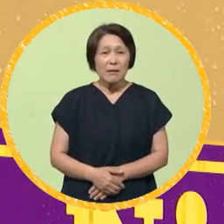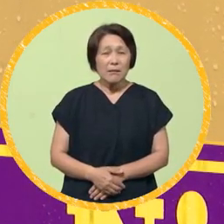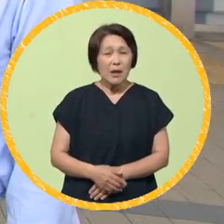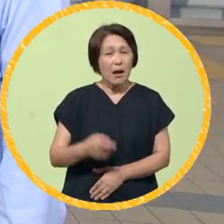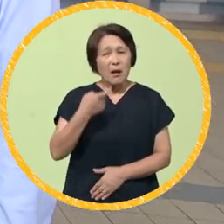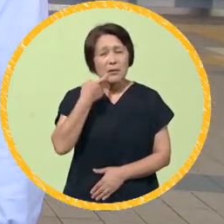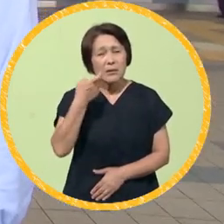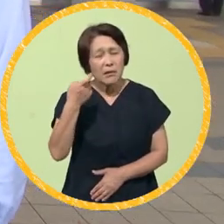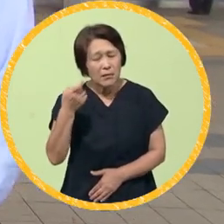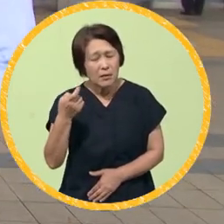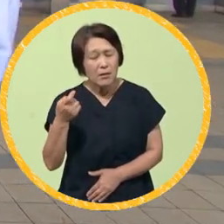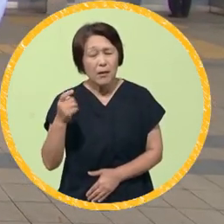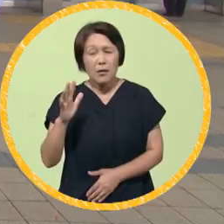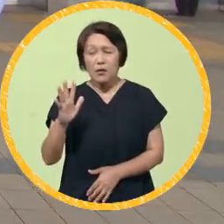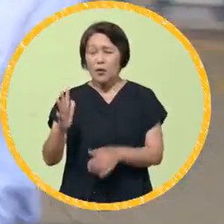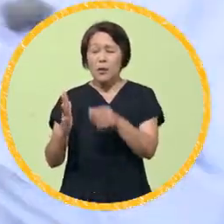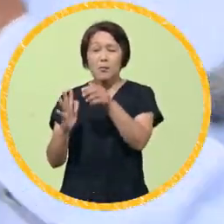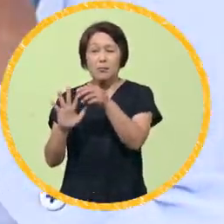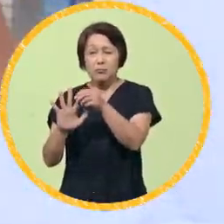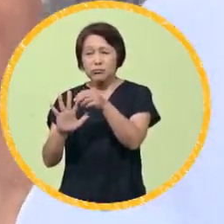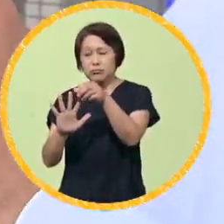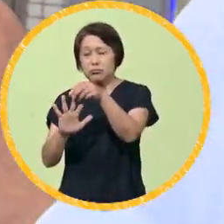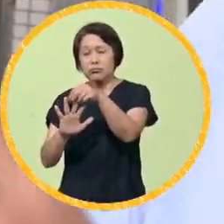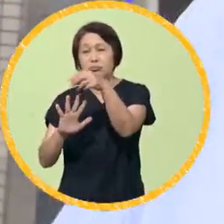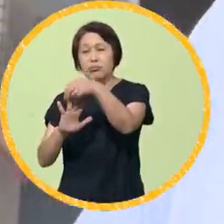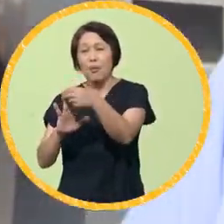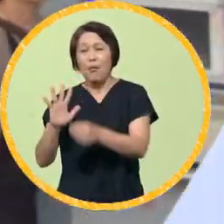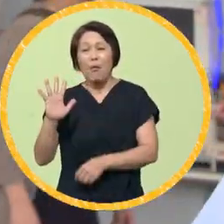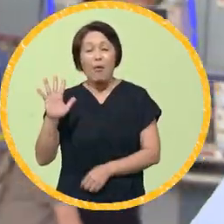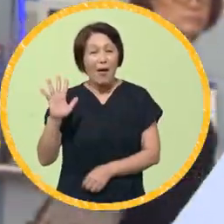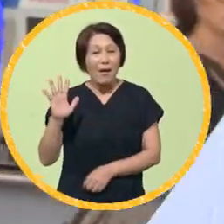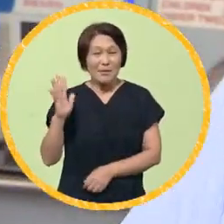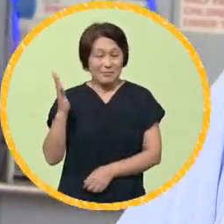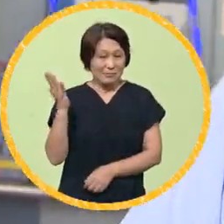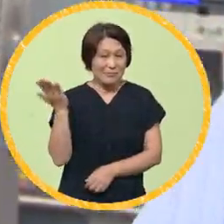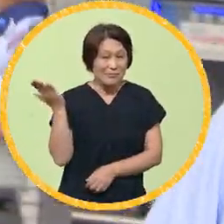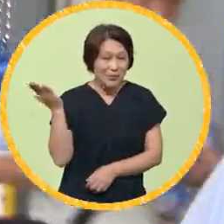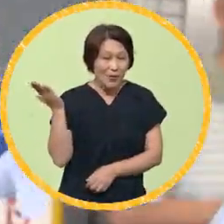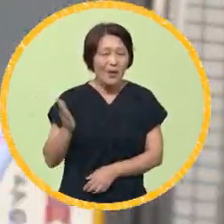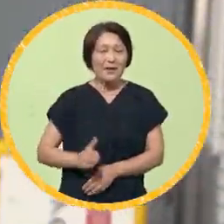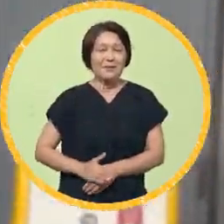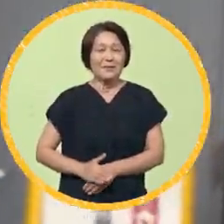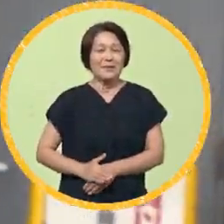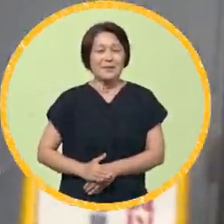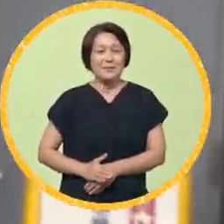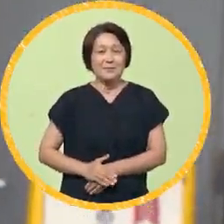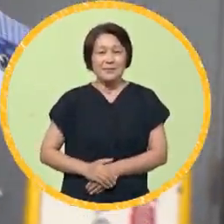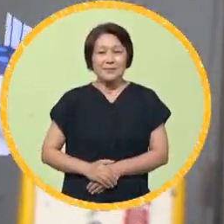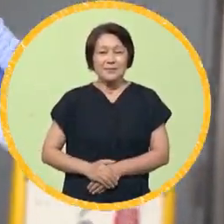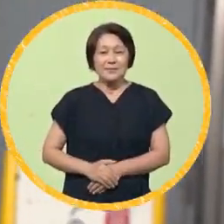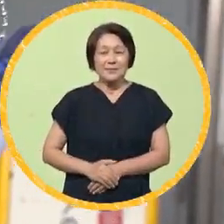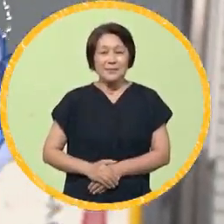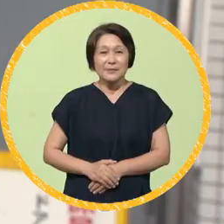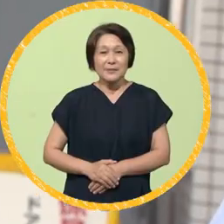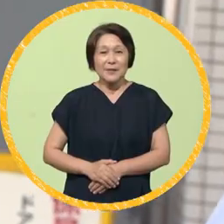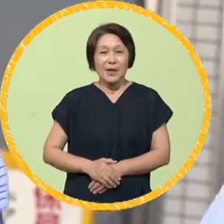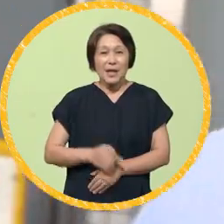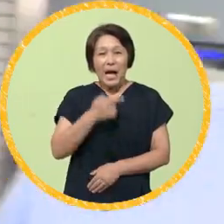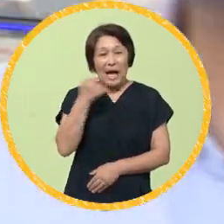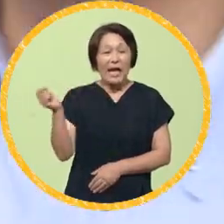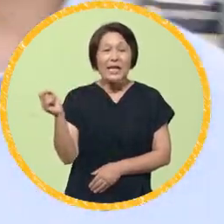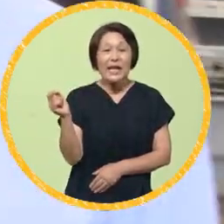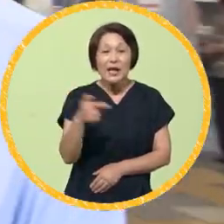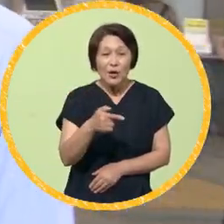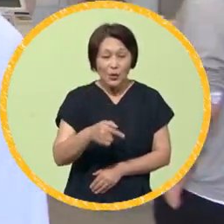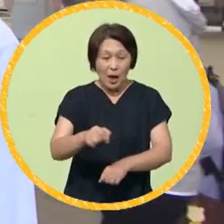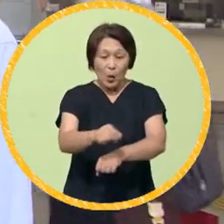ですけど、 はい、 指につけているものは、 はい、こちらですね、ちょっと指人形になっておりまして、はい、弊社ですね、お